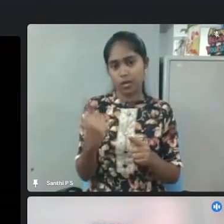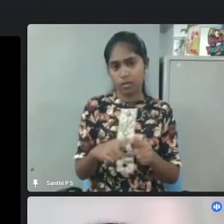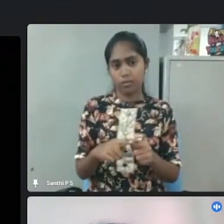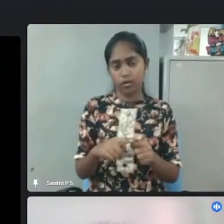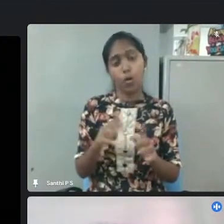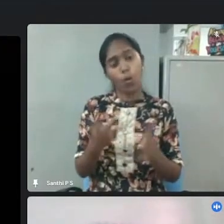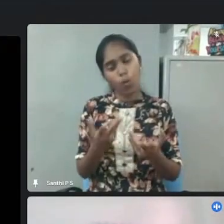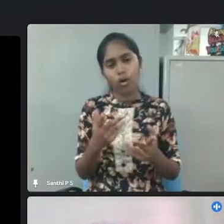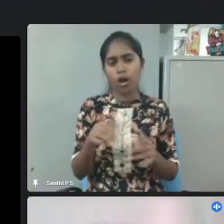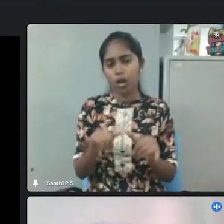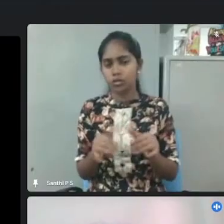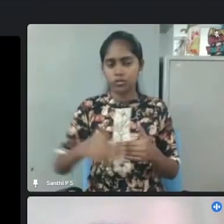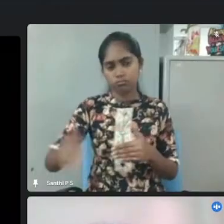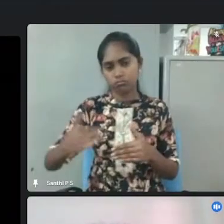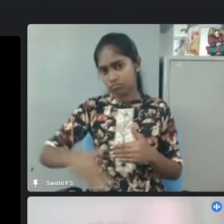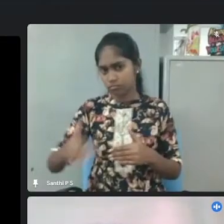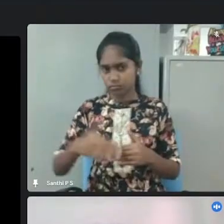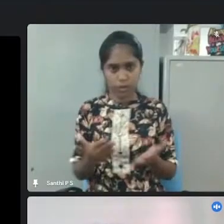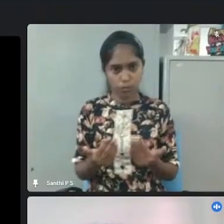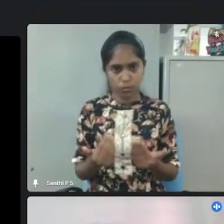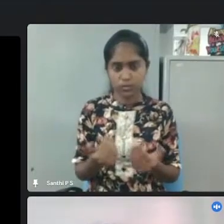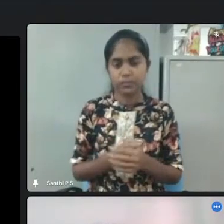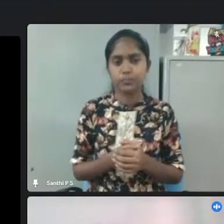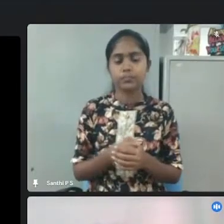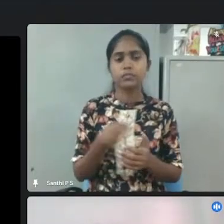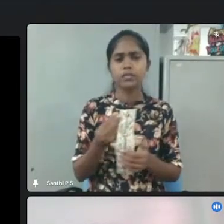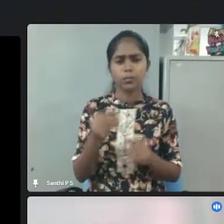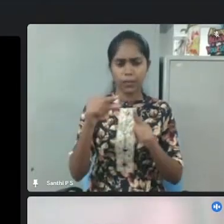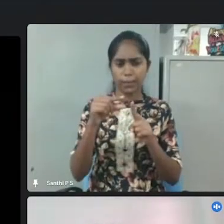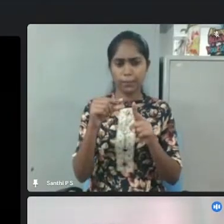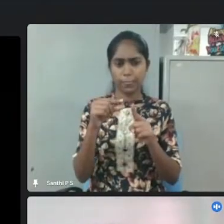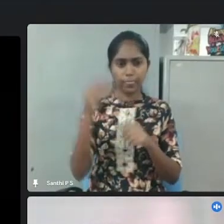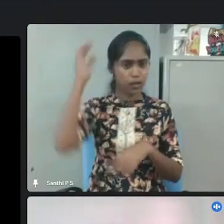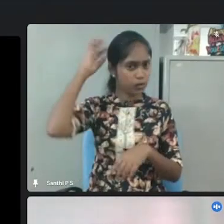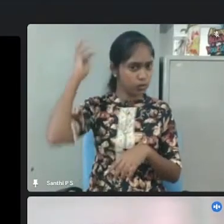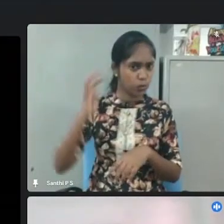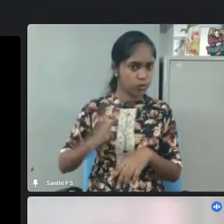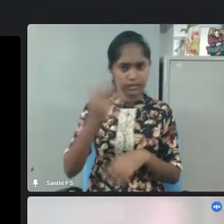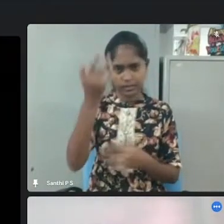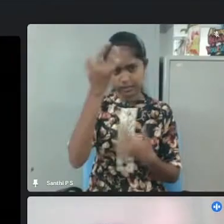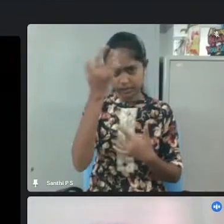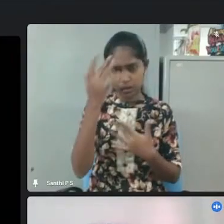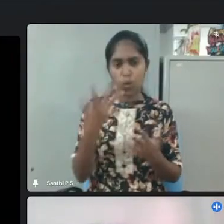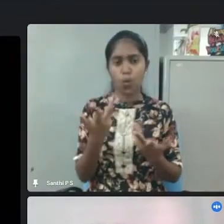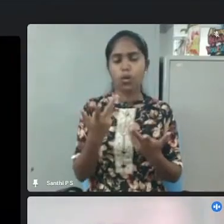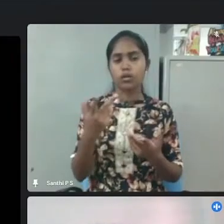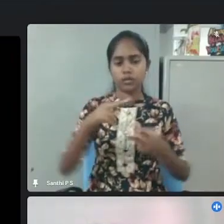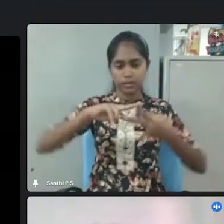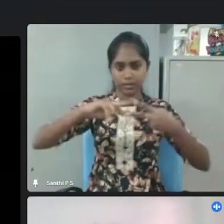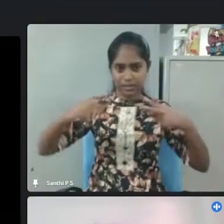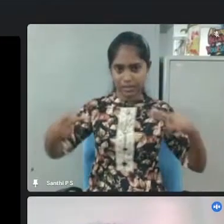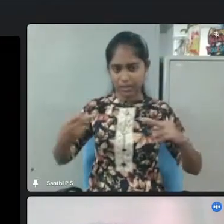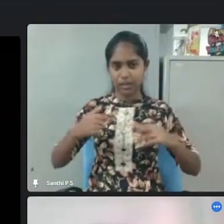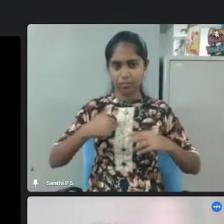മോട്ടോർ ന്യൂറോൺ ഡിസീസ്, MND എന്ന് പറയുന്ന പല ന്യൂറോളജിക്കൽ അസുഖങ്ങളും കാലത്തിനനുസരിച്ചിട്ട് ചില ജനറ്റിക് അസുഖങ്ങൾ, ജനിതക